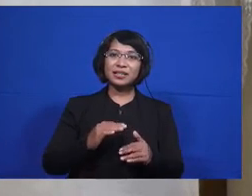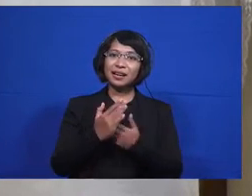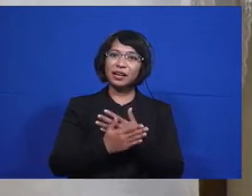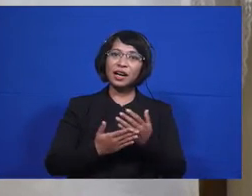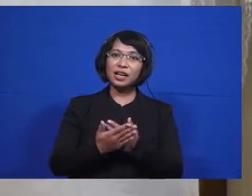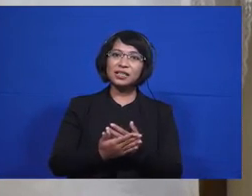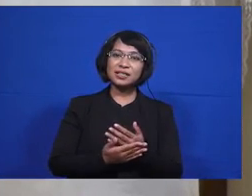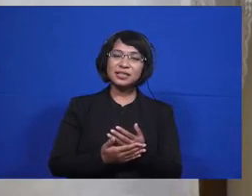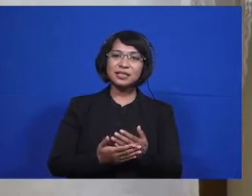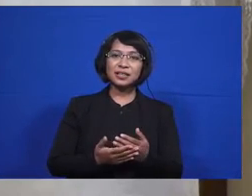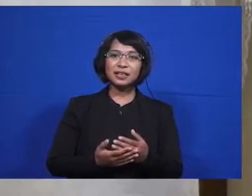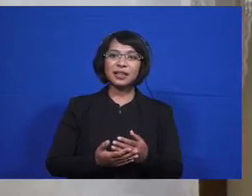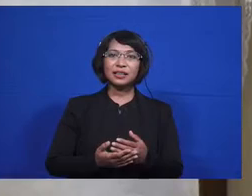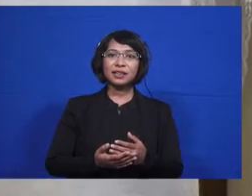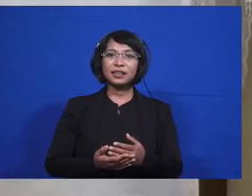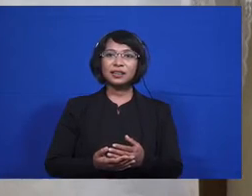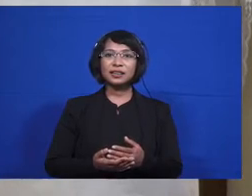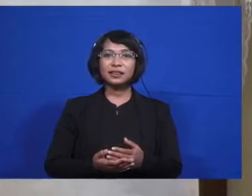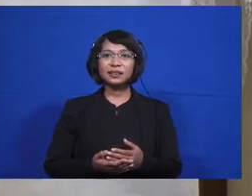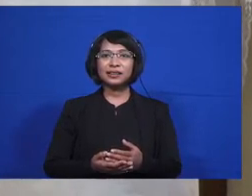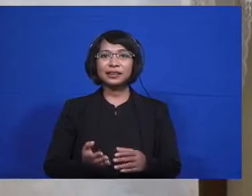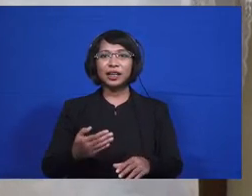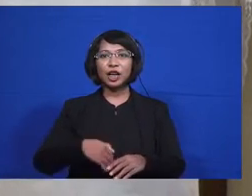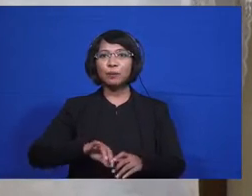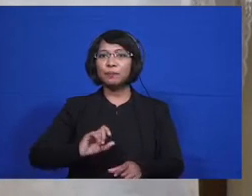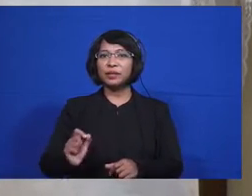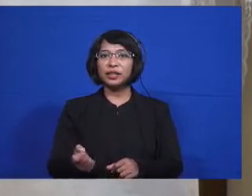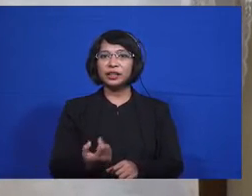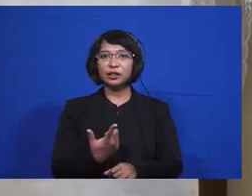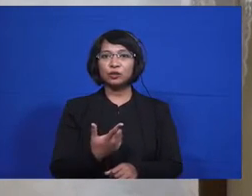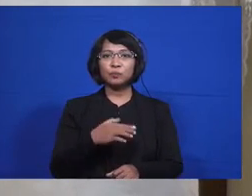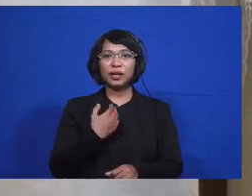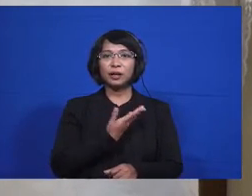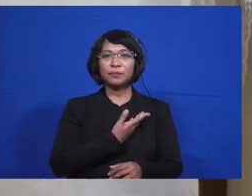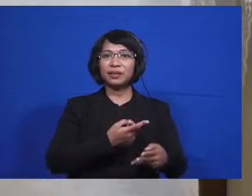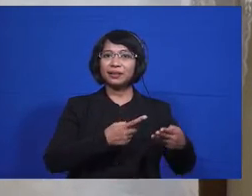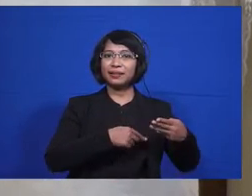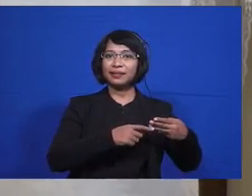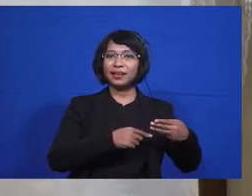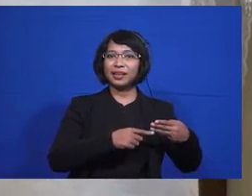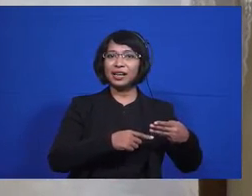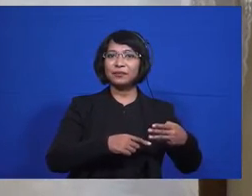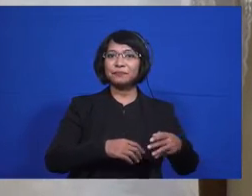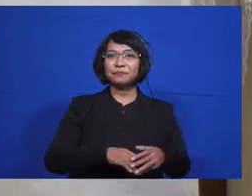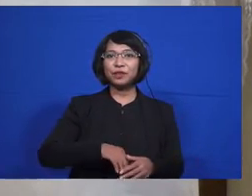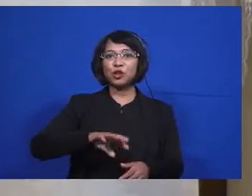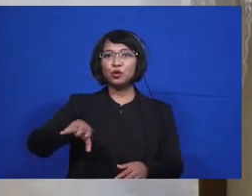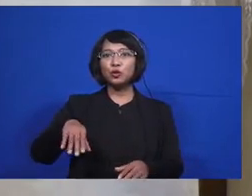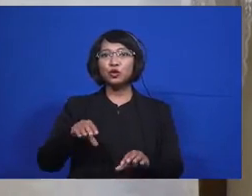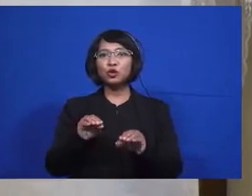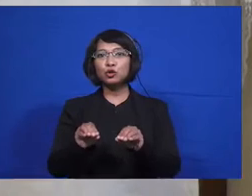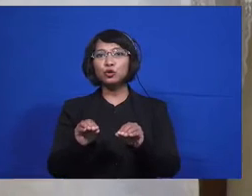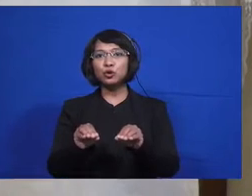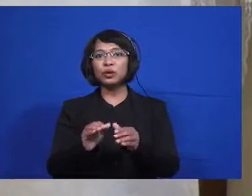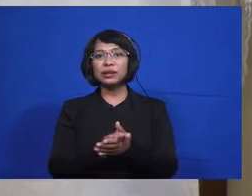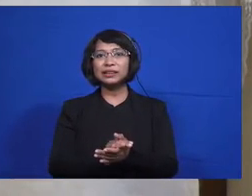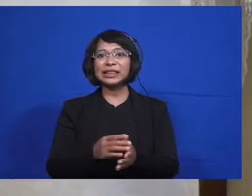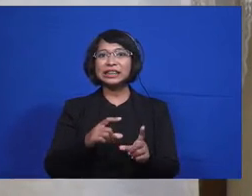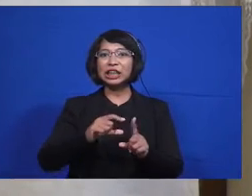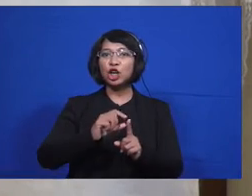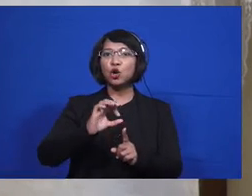dan kasih yang tercurah selama panggilan kami. Yang ketiga, bagi para guru,